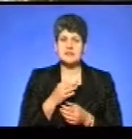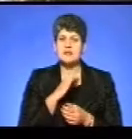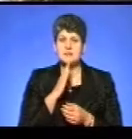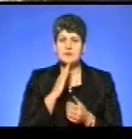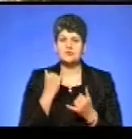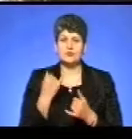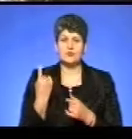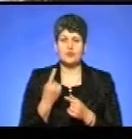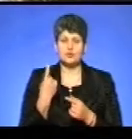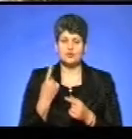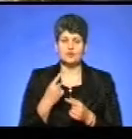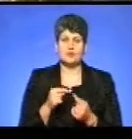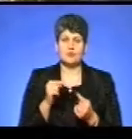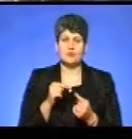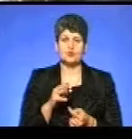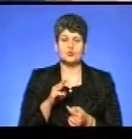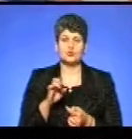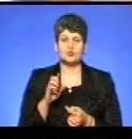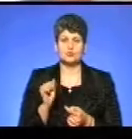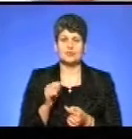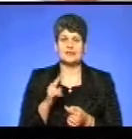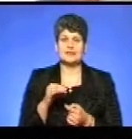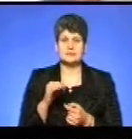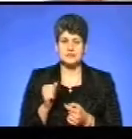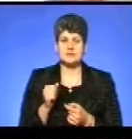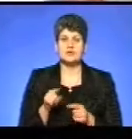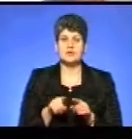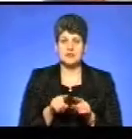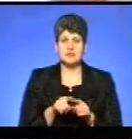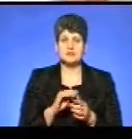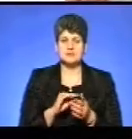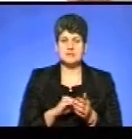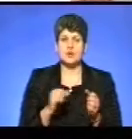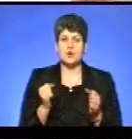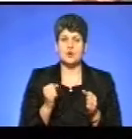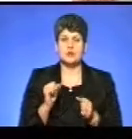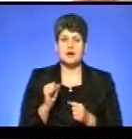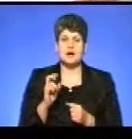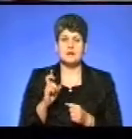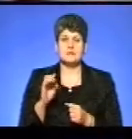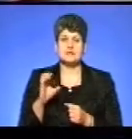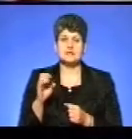сьогодні в обласному протитуберкульозному диспансері хлопчику поставили діагноз «холодний абсцес». Також